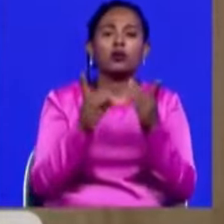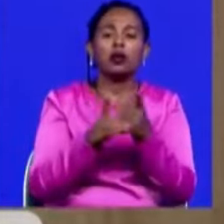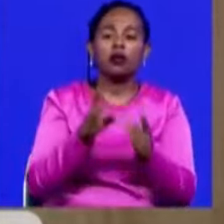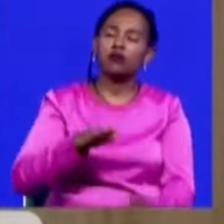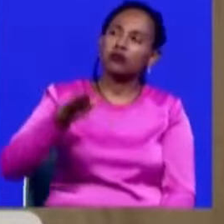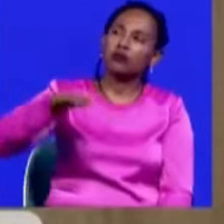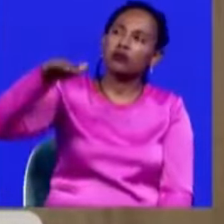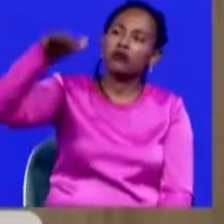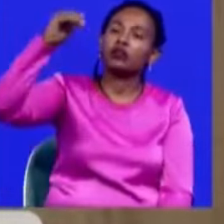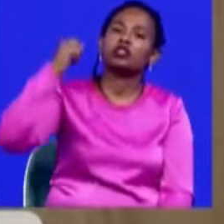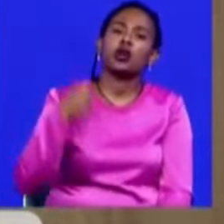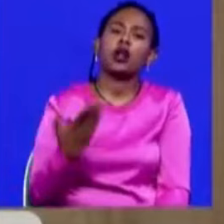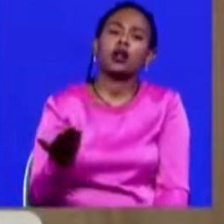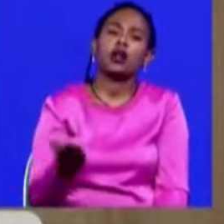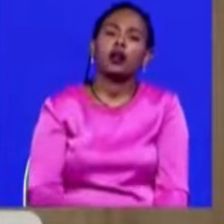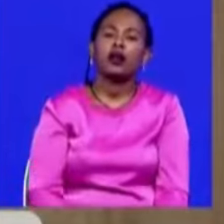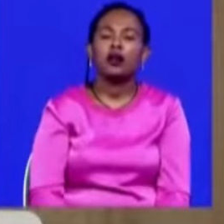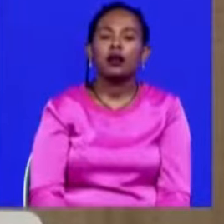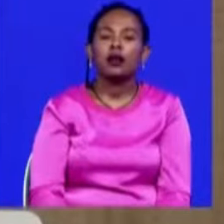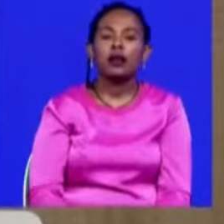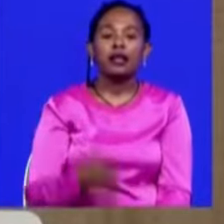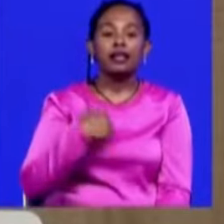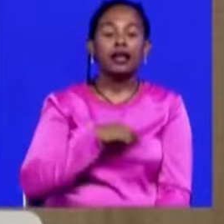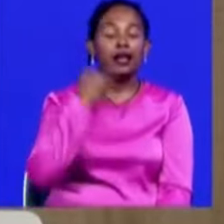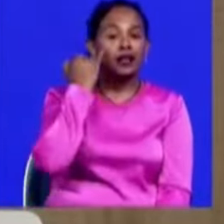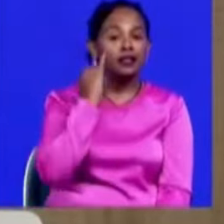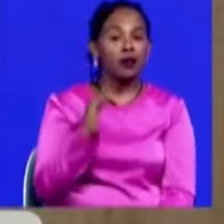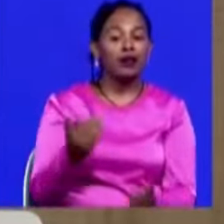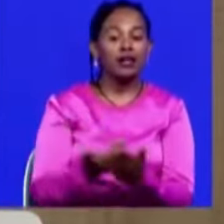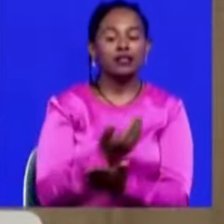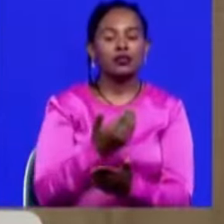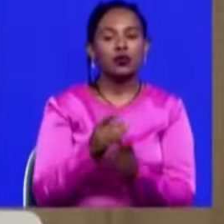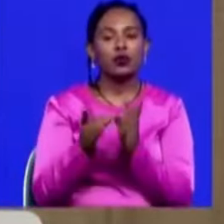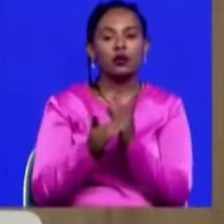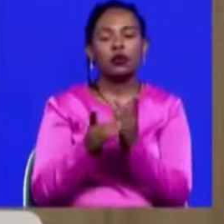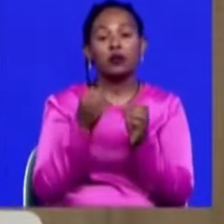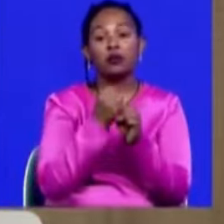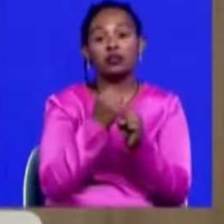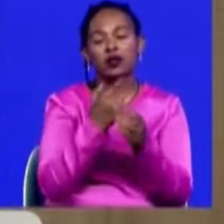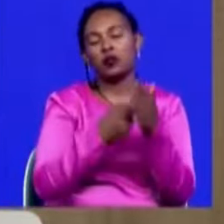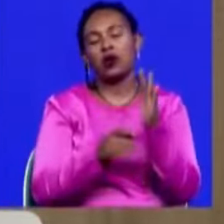እንችላለን። እንደከዚህ ቀደም የእኛ ሀሳብ ግን አዳዲስ ኮንዶሚኒየም መጠፍጠፍ ዋጋ የለውም።